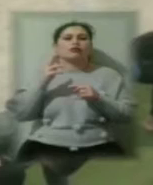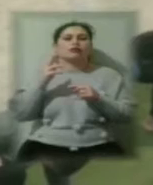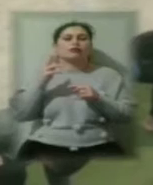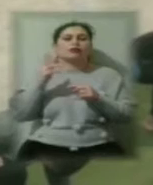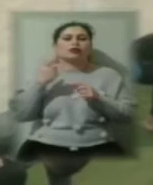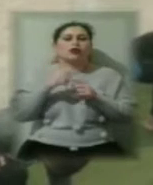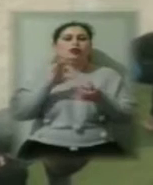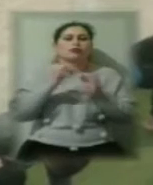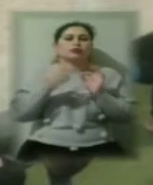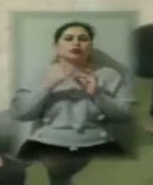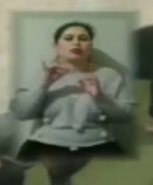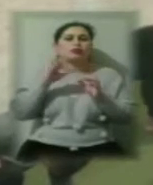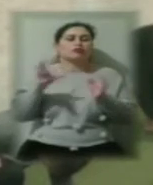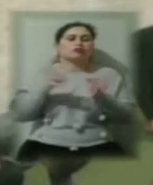І